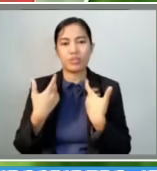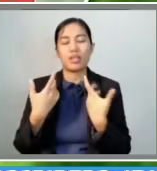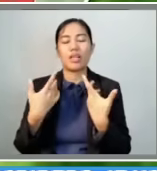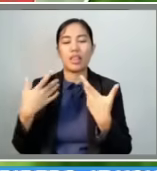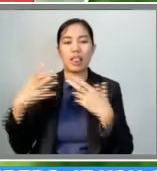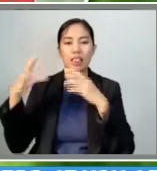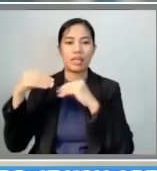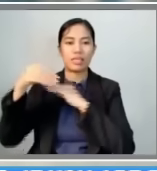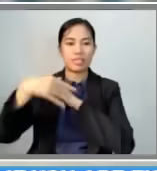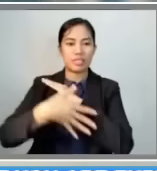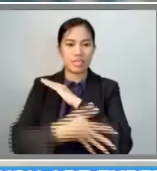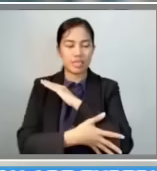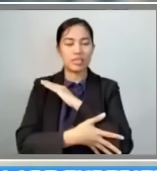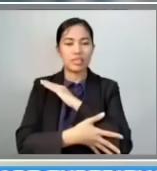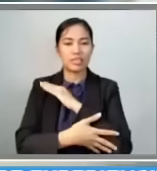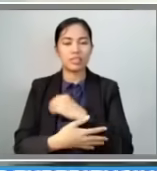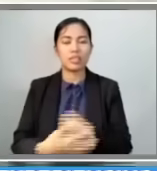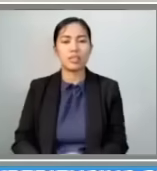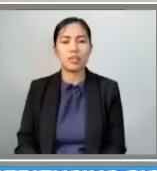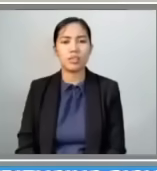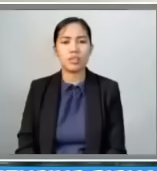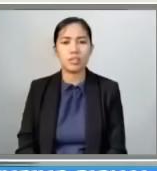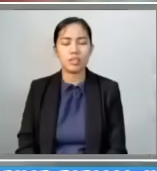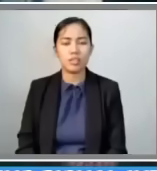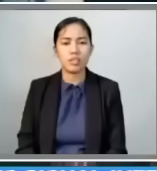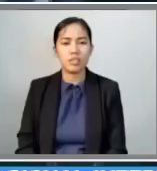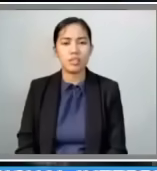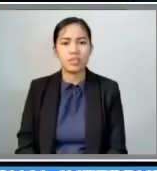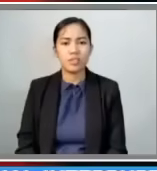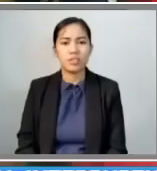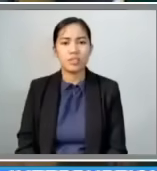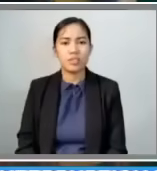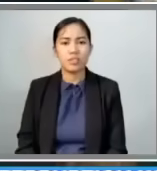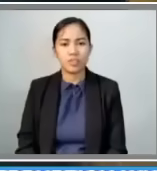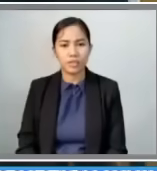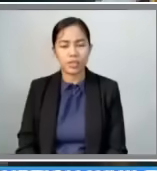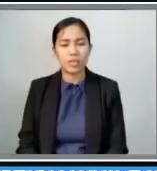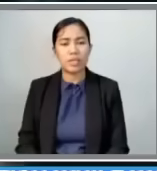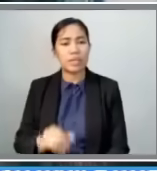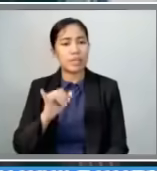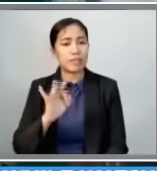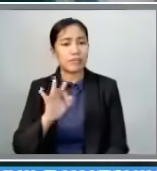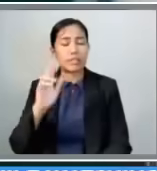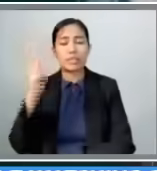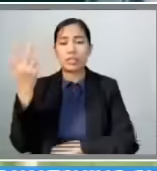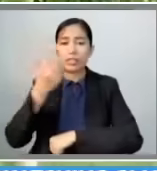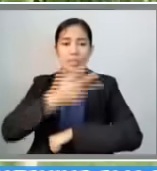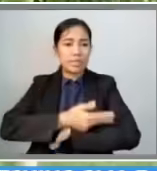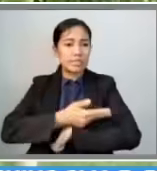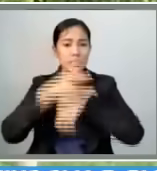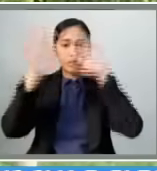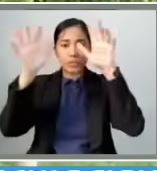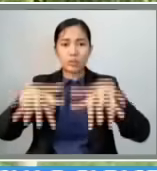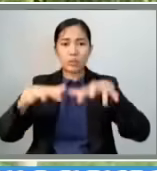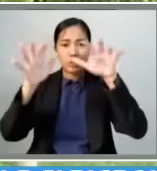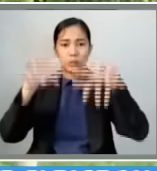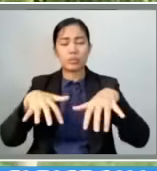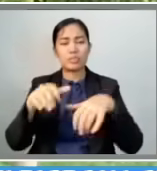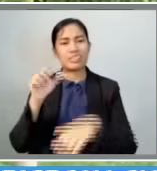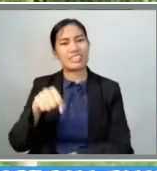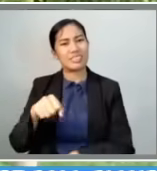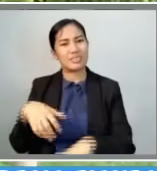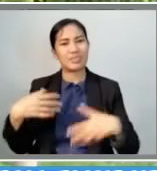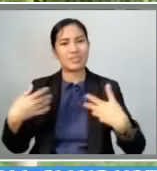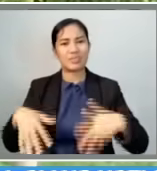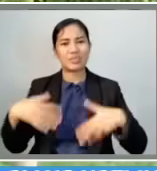Bureau Cordillera. Umulan ng diretsong more than 3 days. So, siyempre, maraming na maibubuhos yan